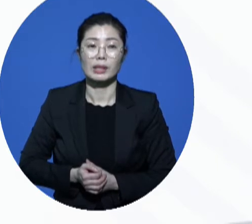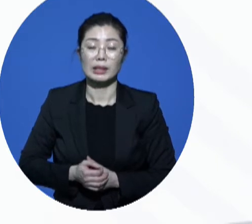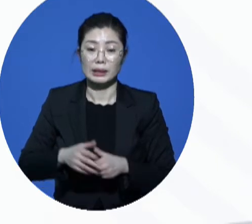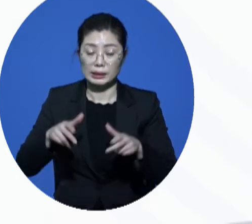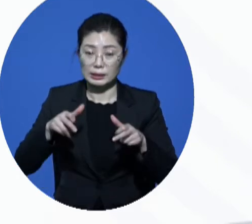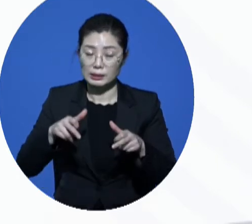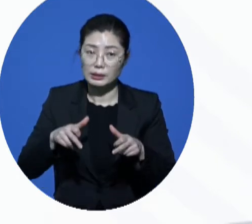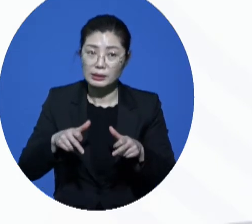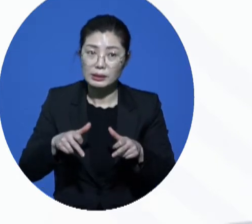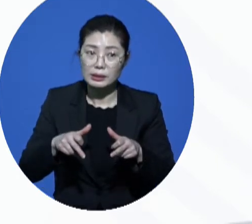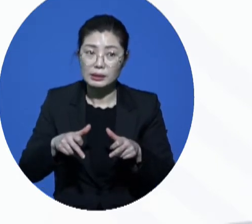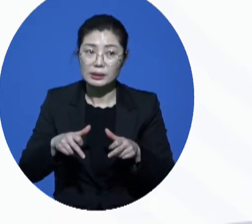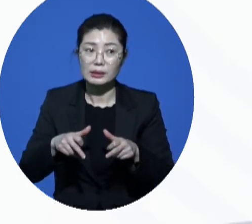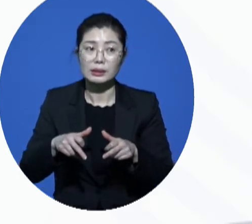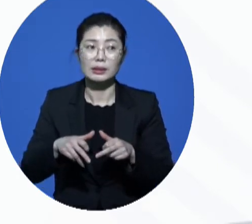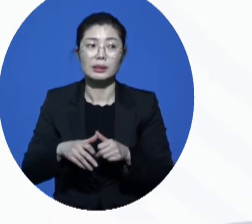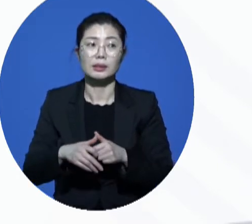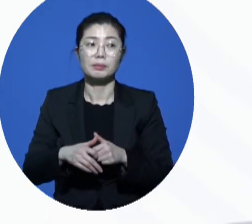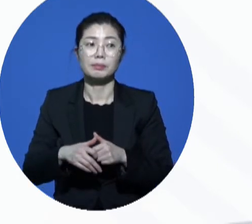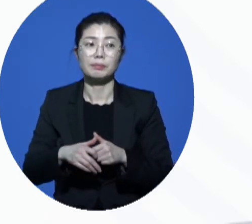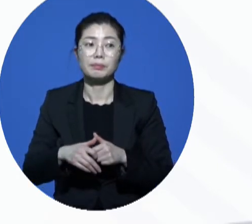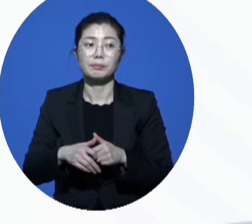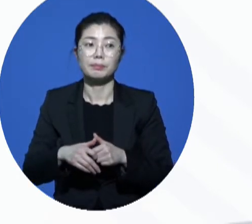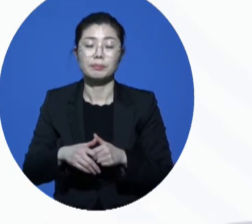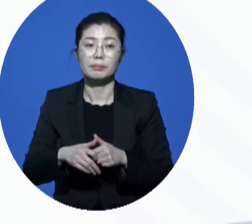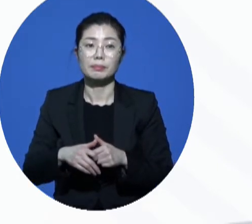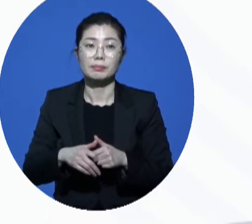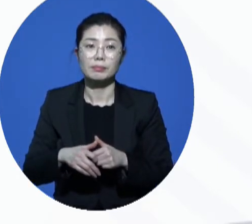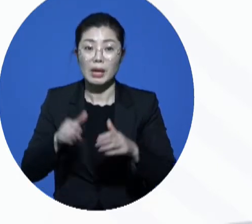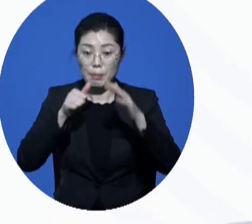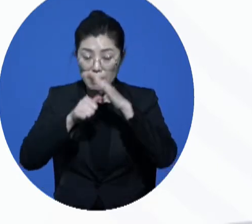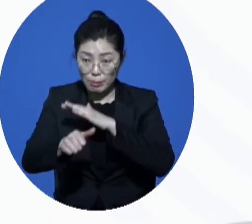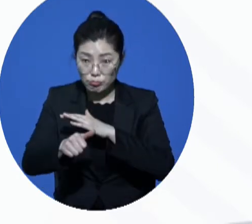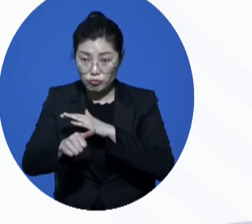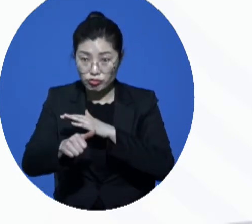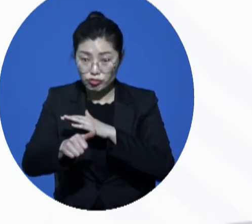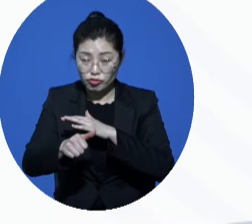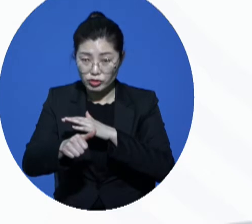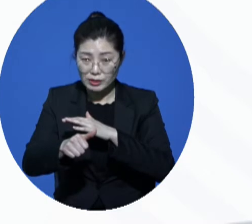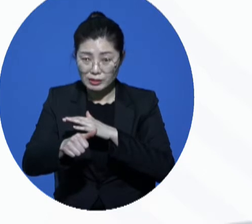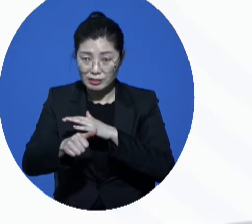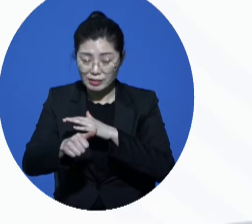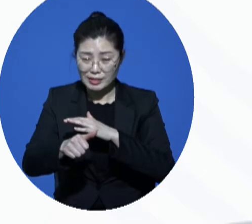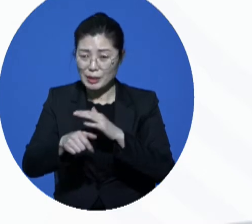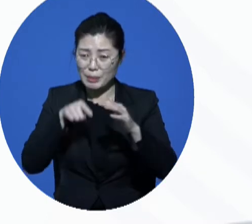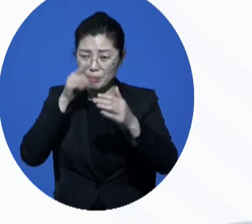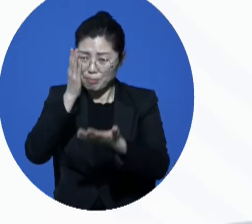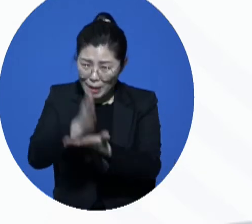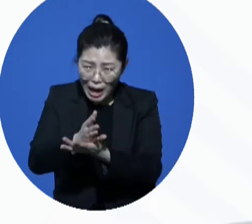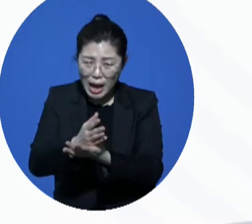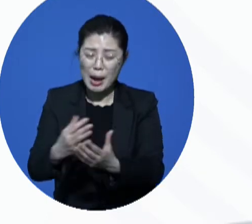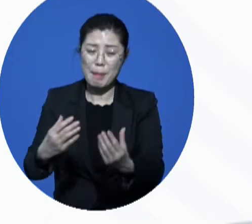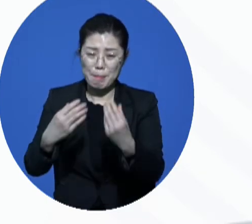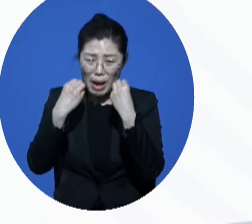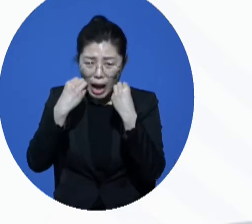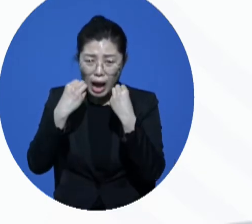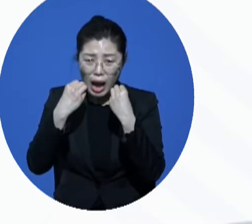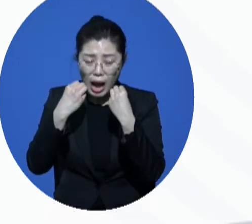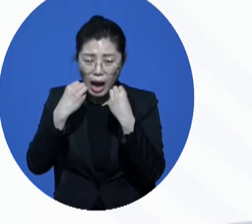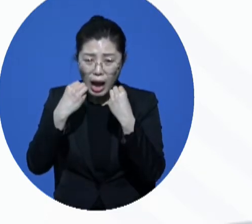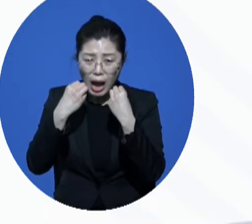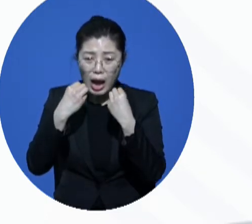장기 요양 시설인 LTC에서도 마찬가지로 방문객 완전 차단이라는 것이 오히려 그들의